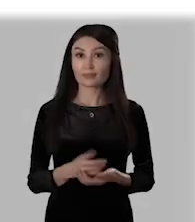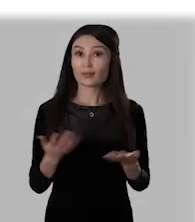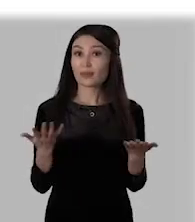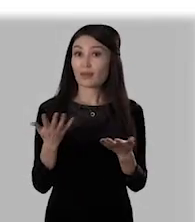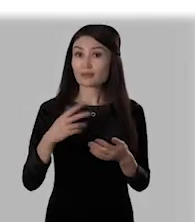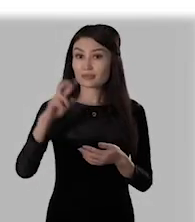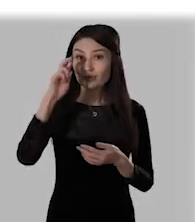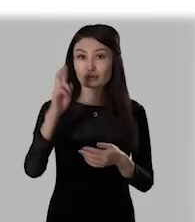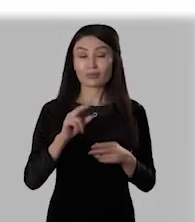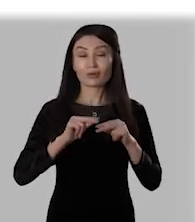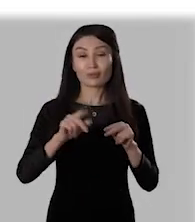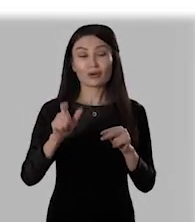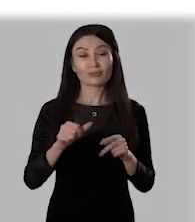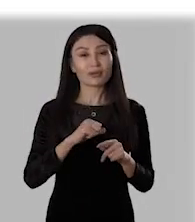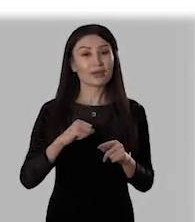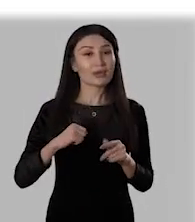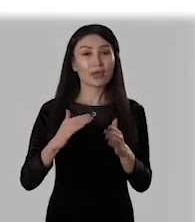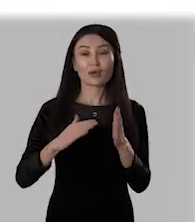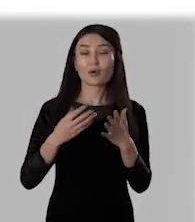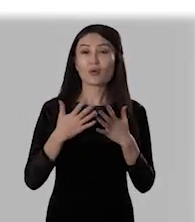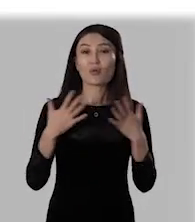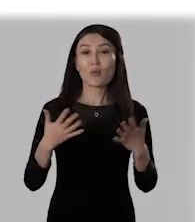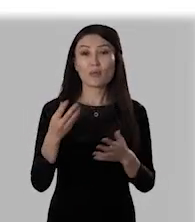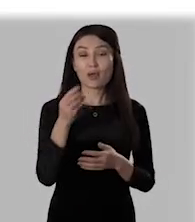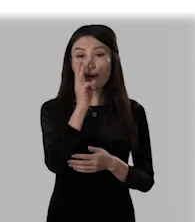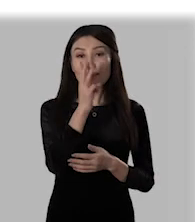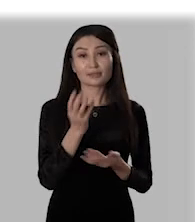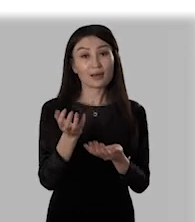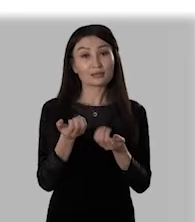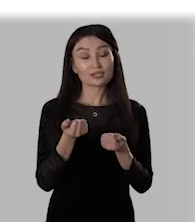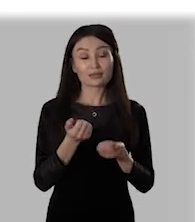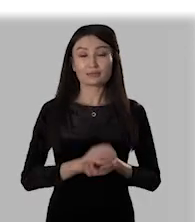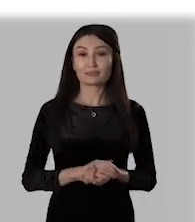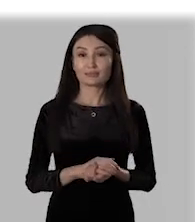Кайсы өлкөдө мугалимдер эң көп айлык алышат?